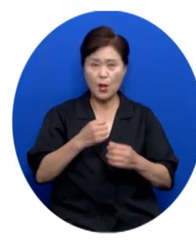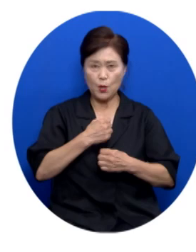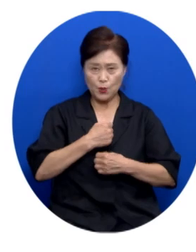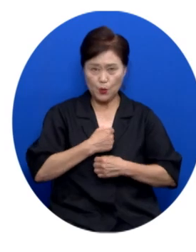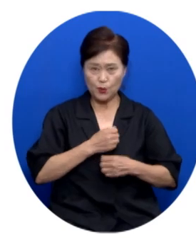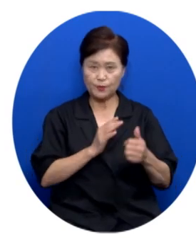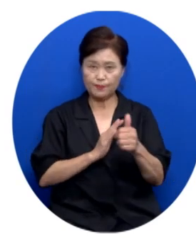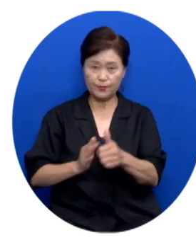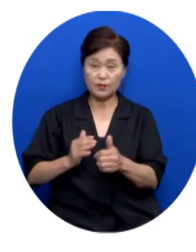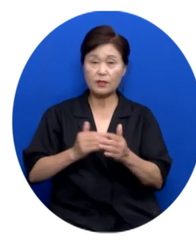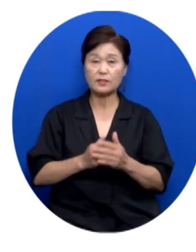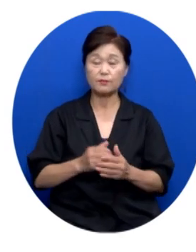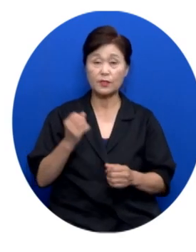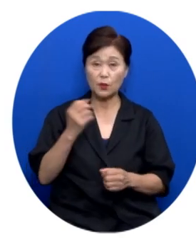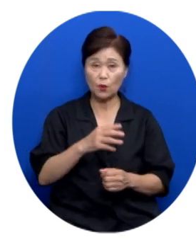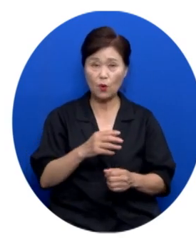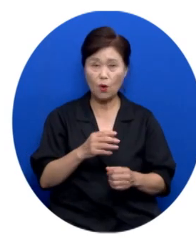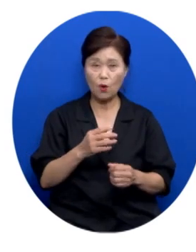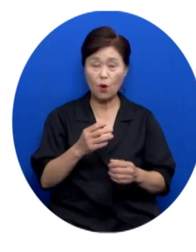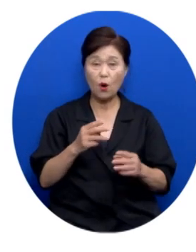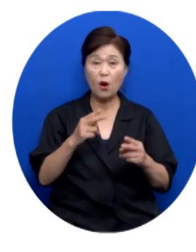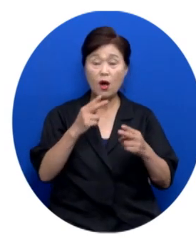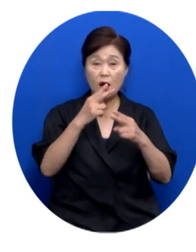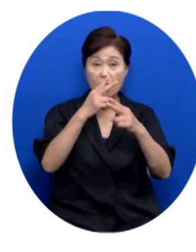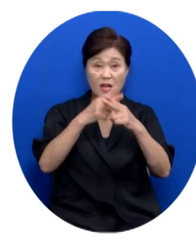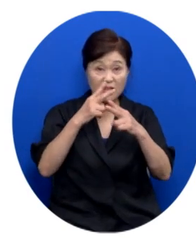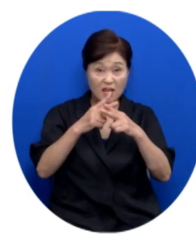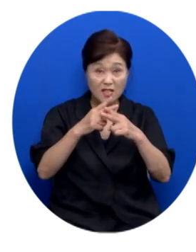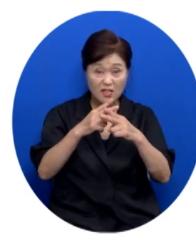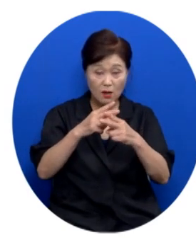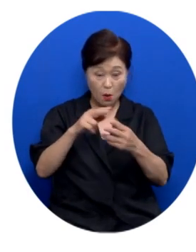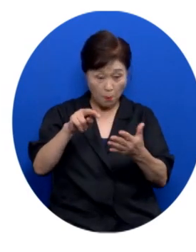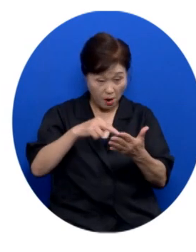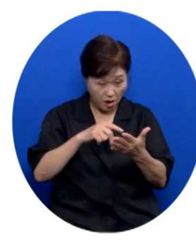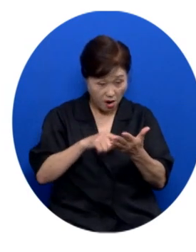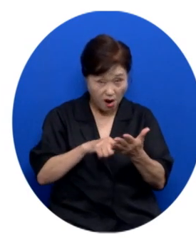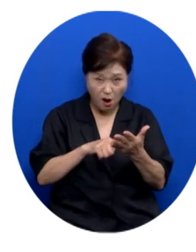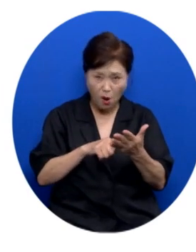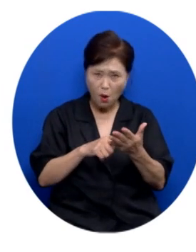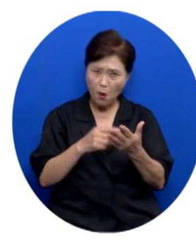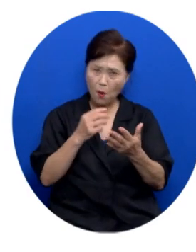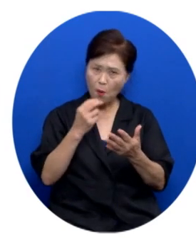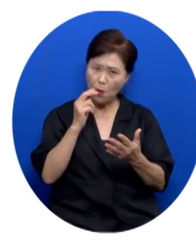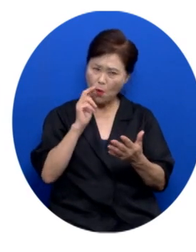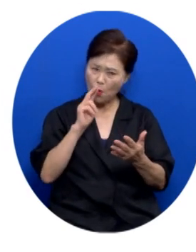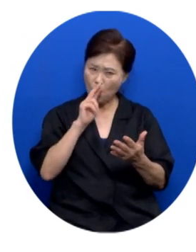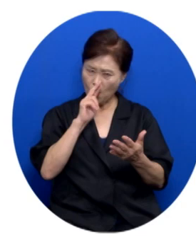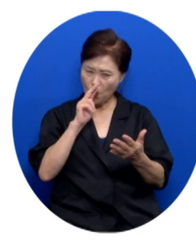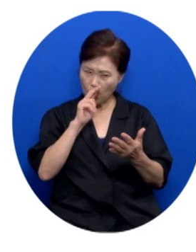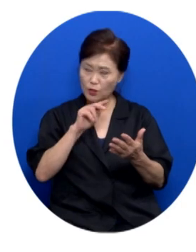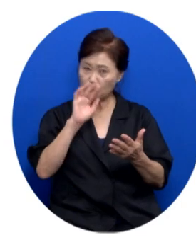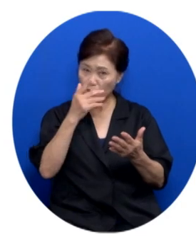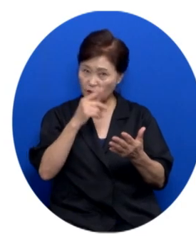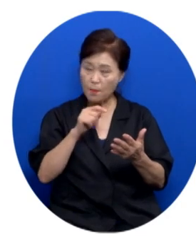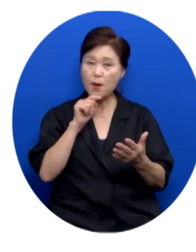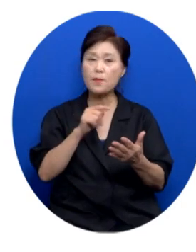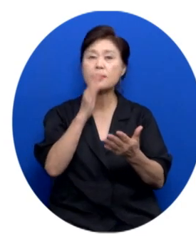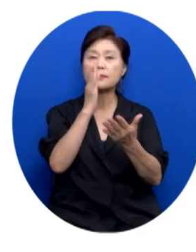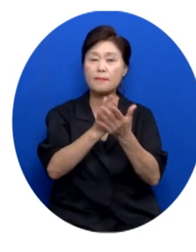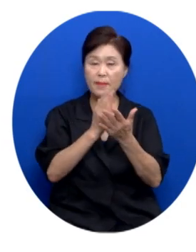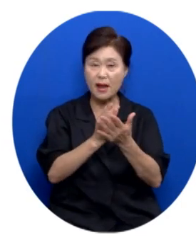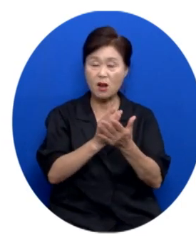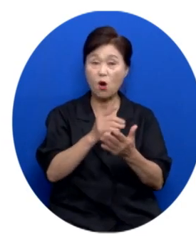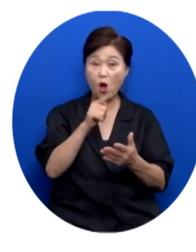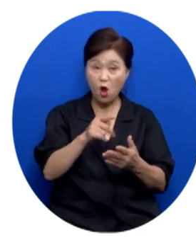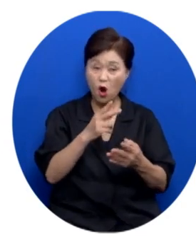전했습니다 이어 출차가 불분명한 사이트가 포함된 문자 등 스미싱이 의심되는 경우 접속을 하 의심되는